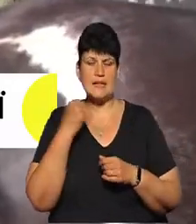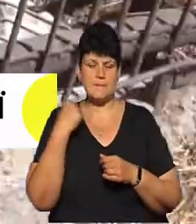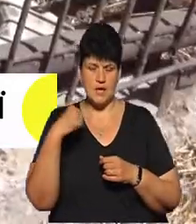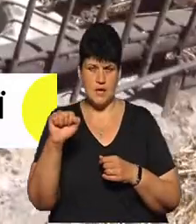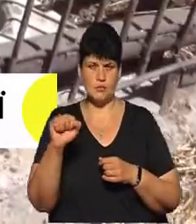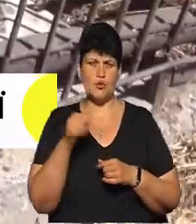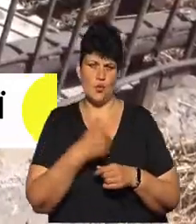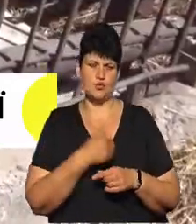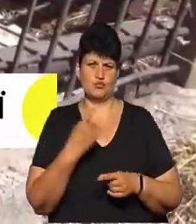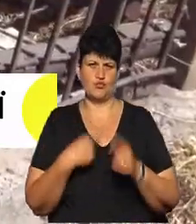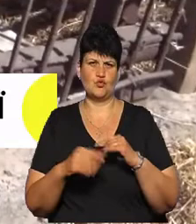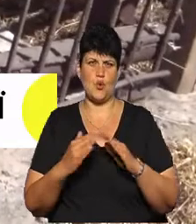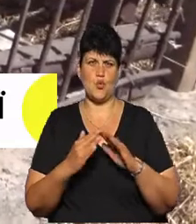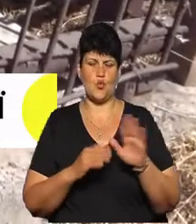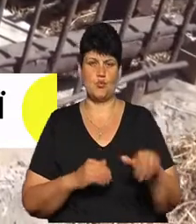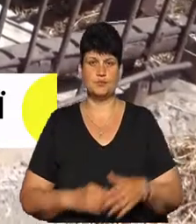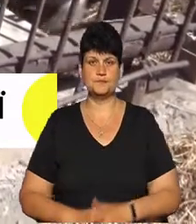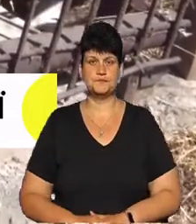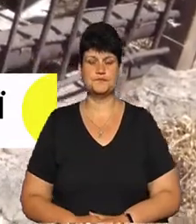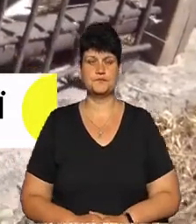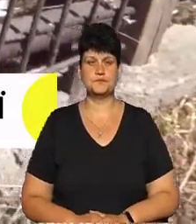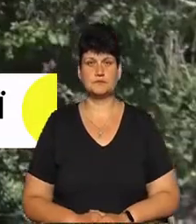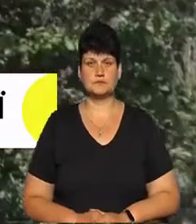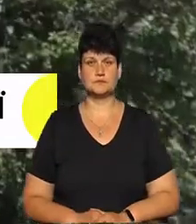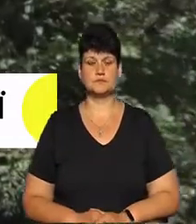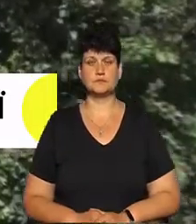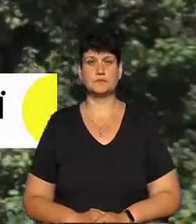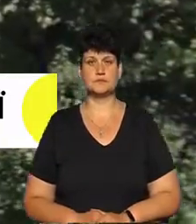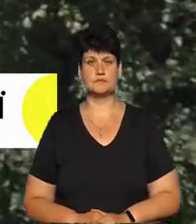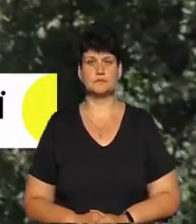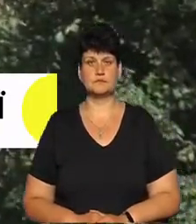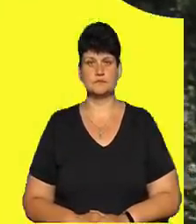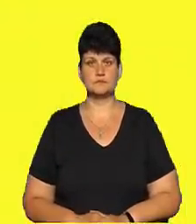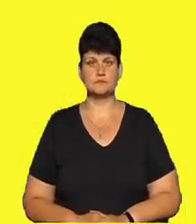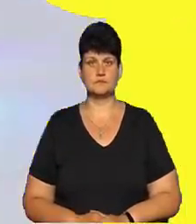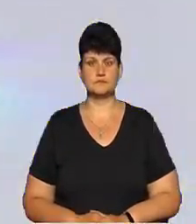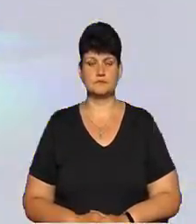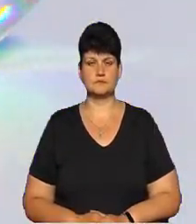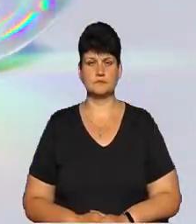Любов Гадомська, Андрій Прокопів. Новини на Суспільному. Тернопільщина.